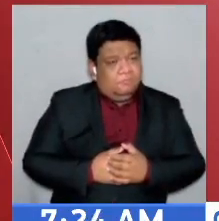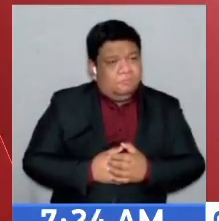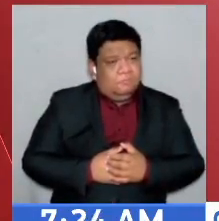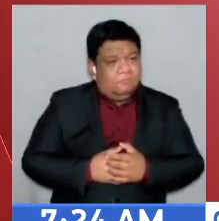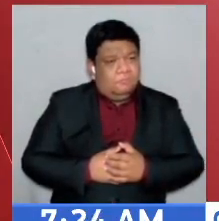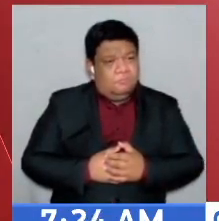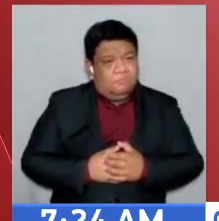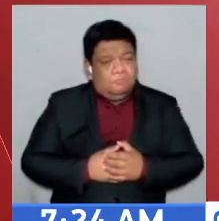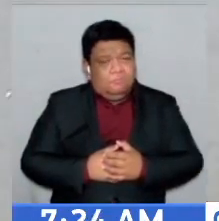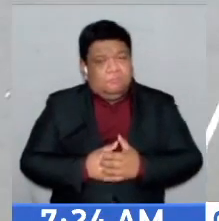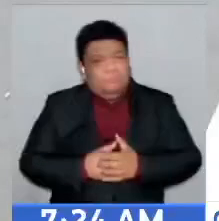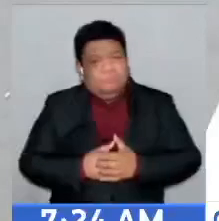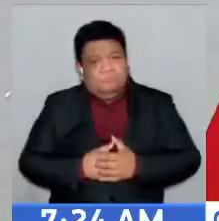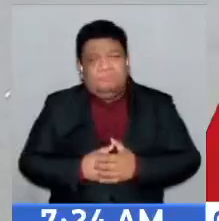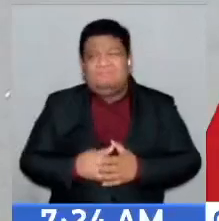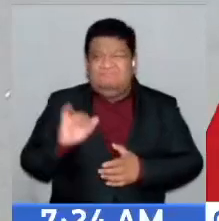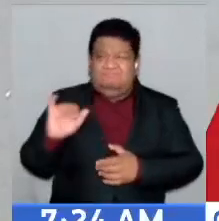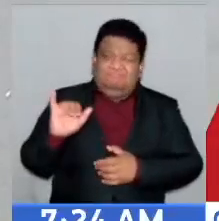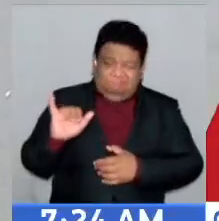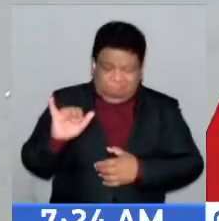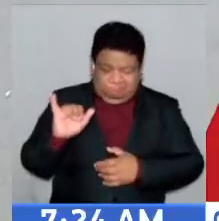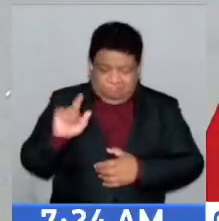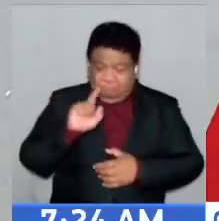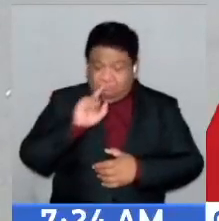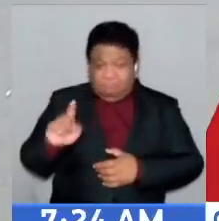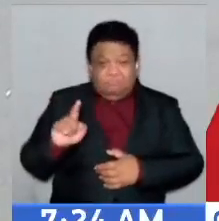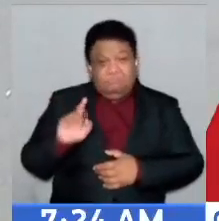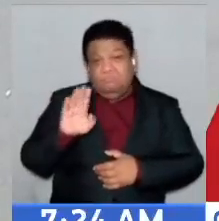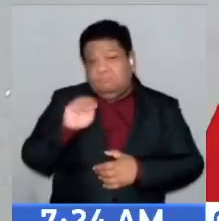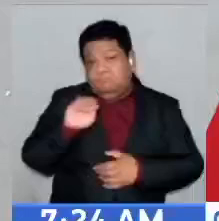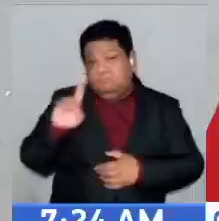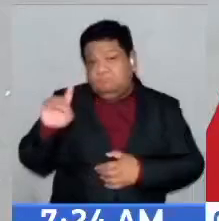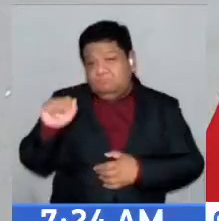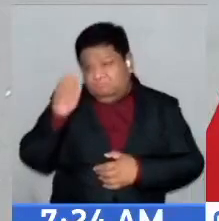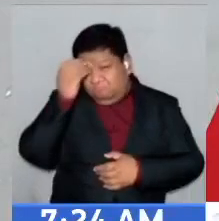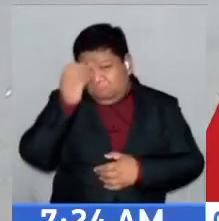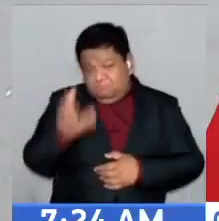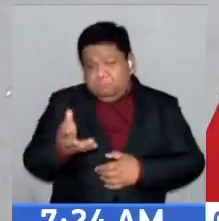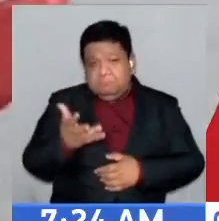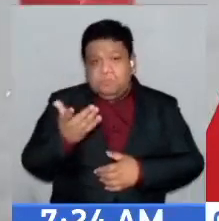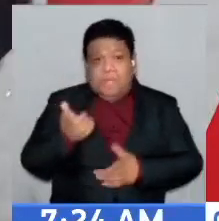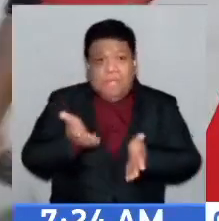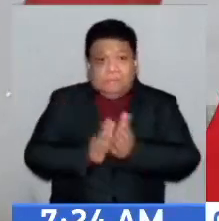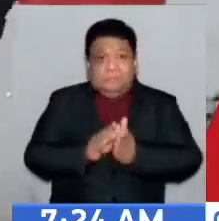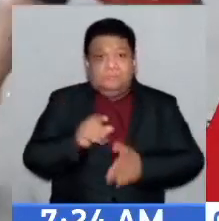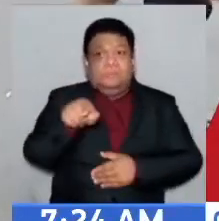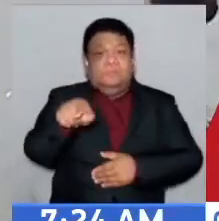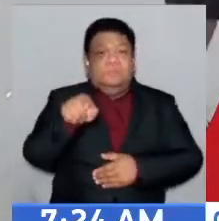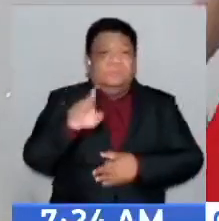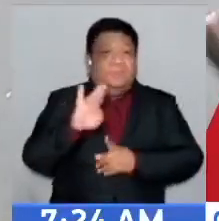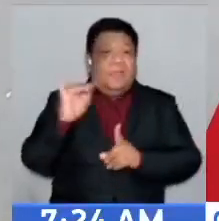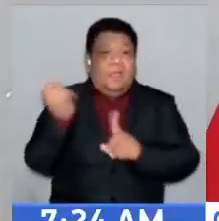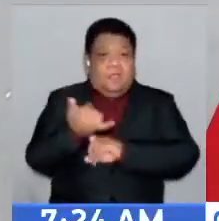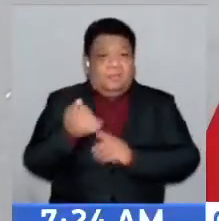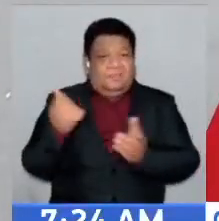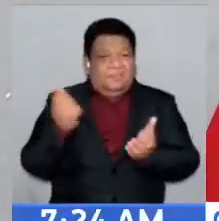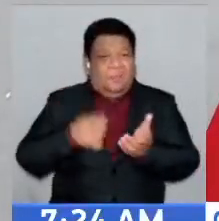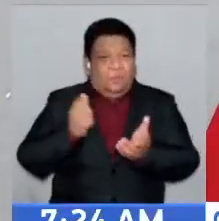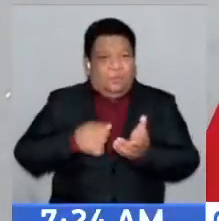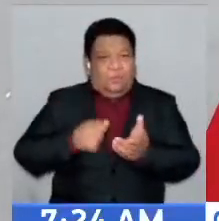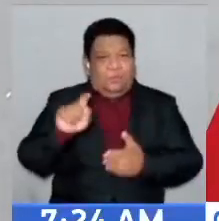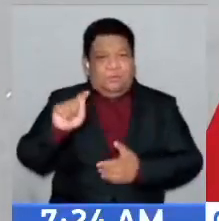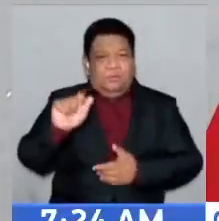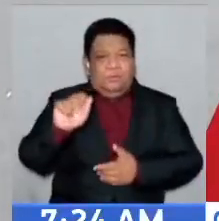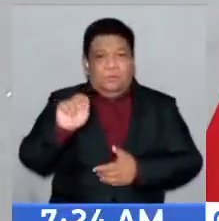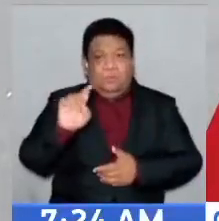Ayun nga, ang sabi na lang ng MMDA, tinanong niya yung mga barangay tanod. Alam nyo ba yung memo na